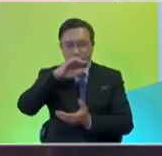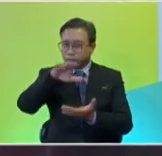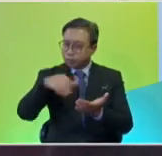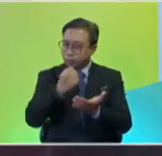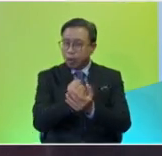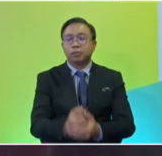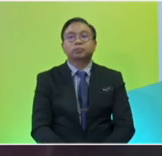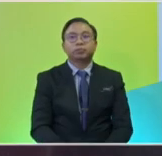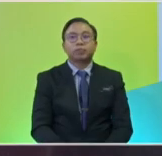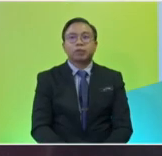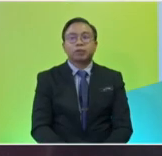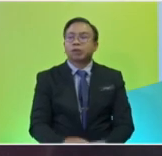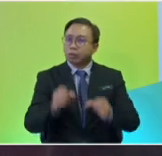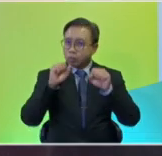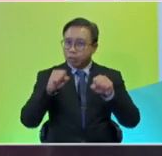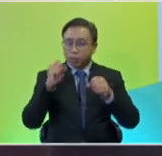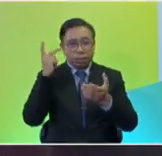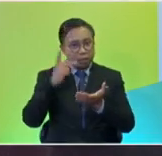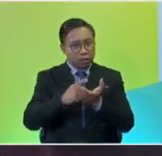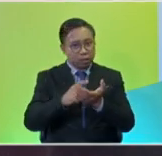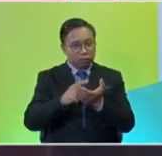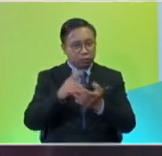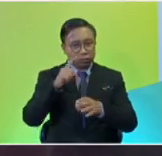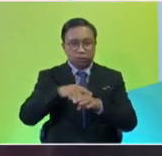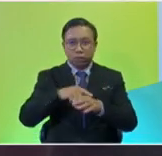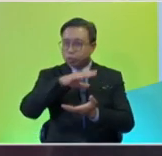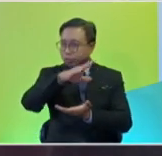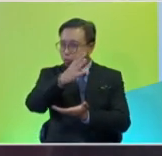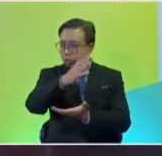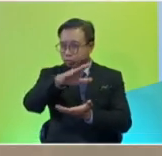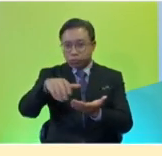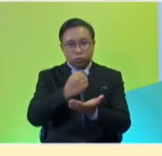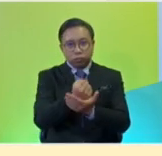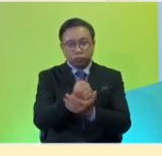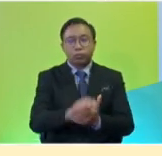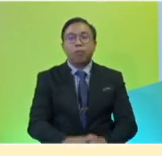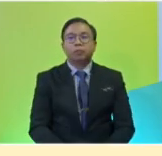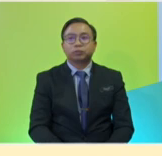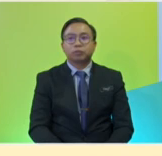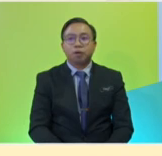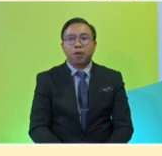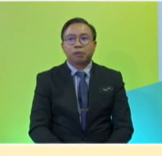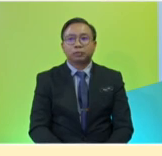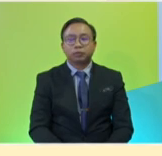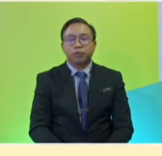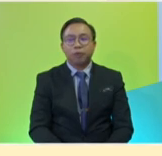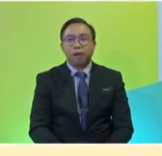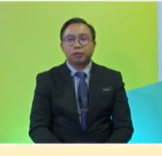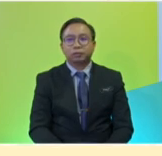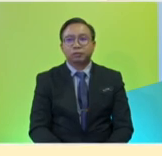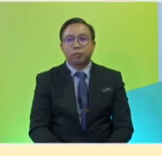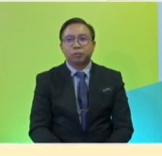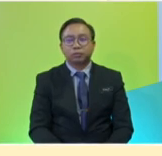itulah dia kita semua kami telah berada di sini yaitu